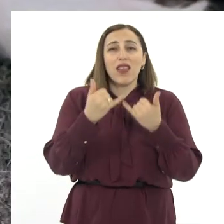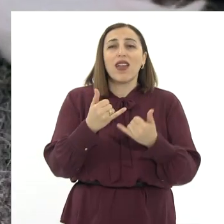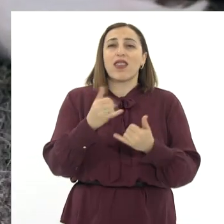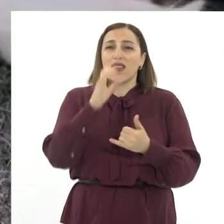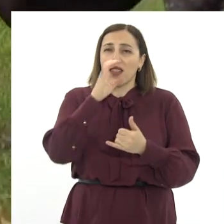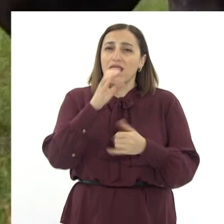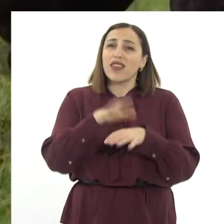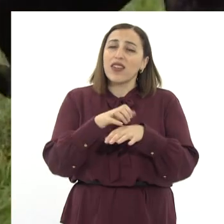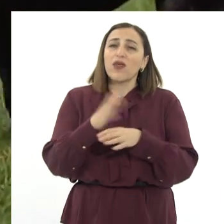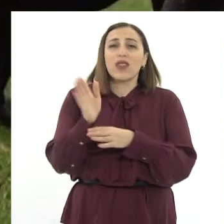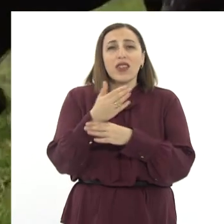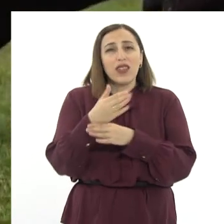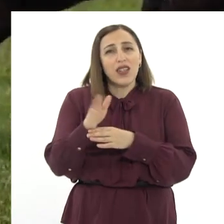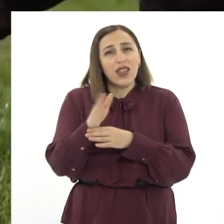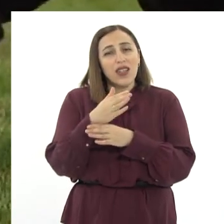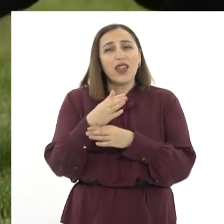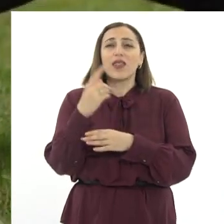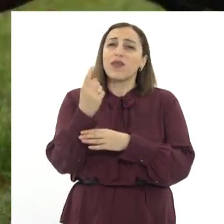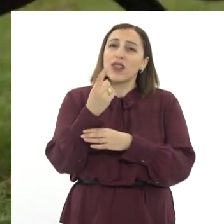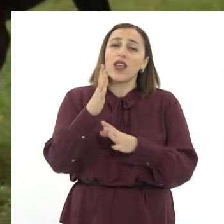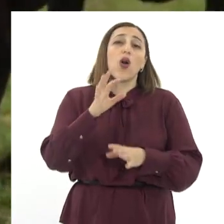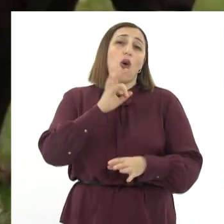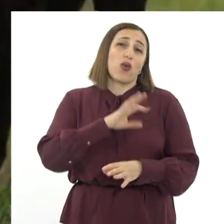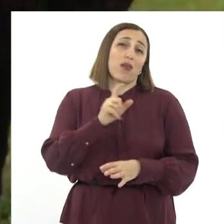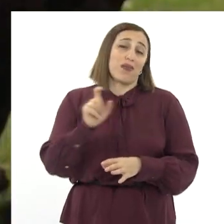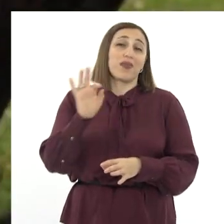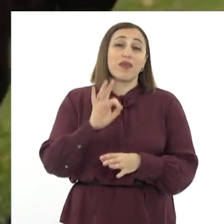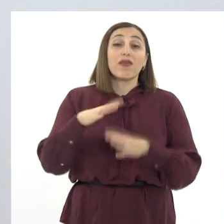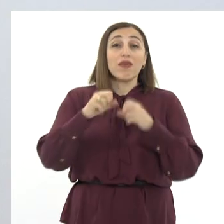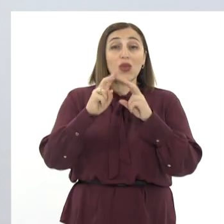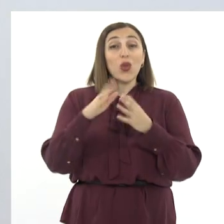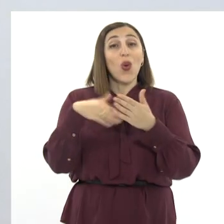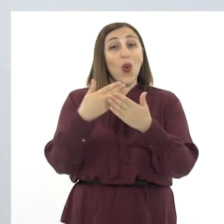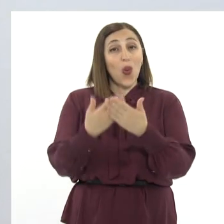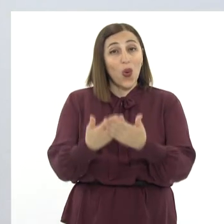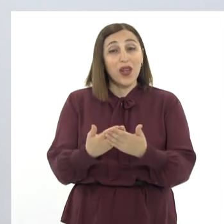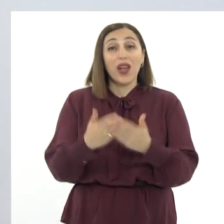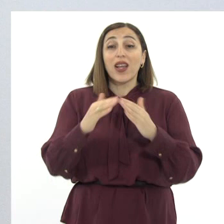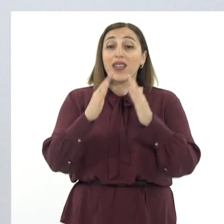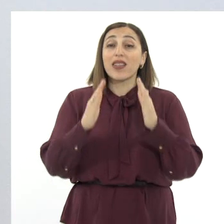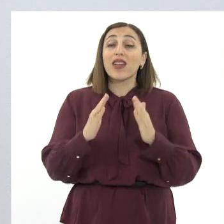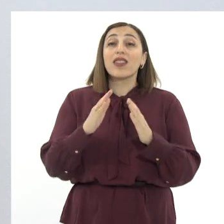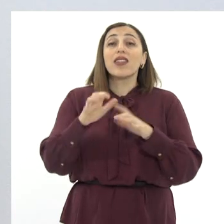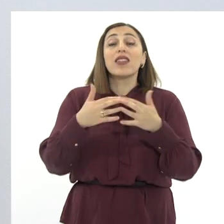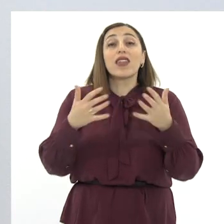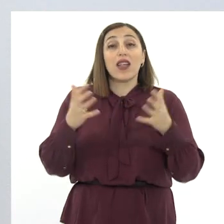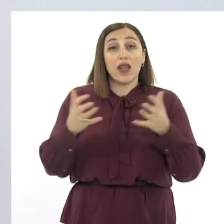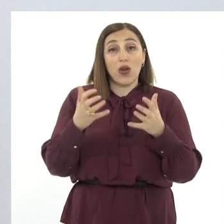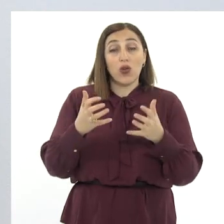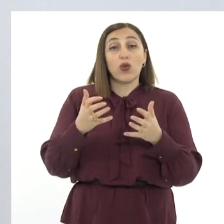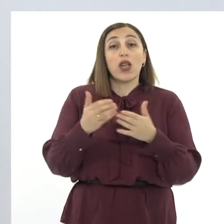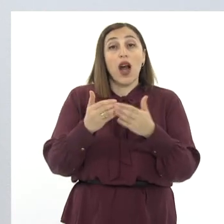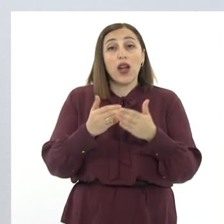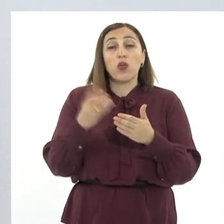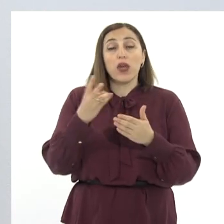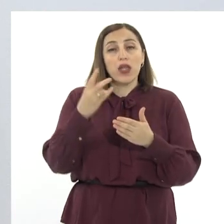զբոսանքների համար, քայլելն ու մաքուր օդում ժամանակ անցկացնելն էլ օգտակար են։ Մասնակիցները խորհուրդ են տալիս՝ տանային կենթանի ընտրելուց առաջ